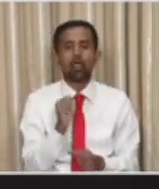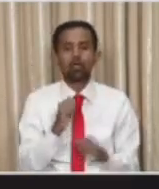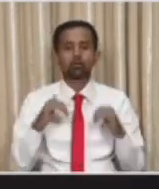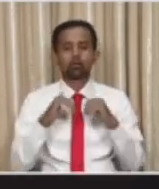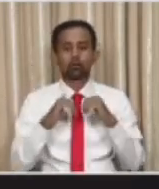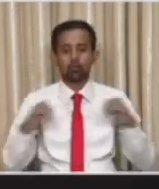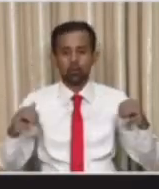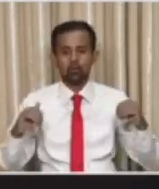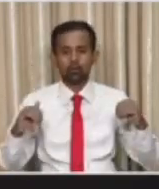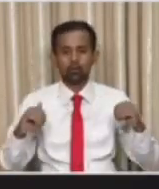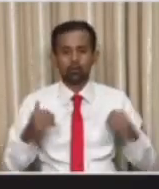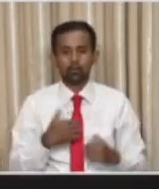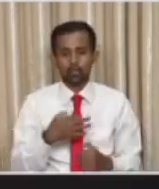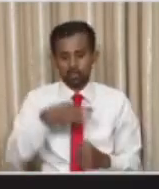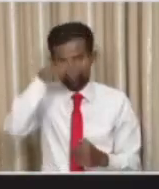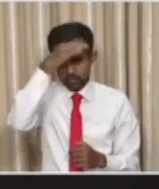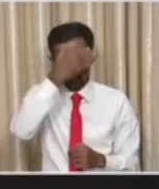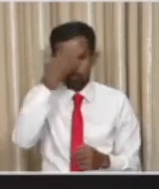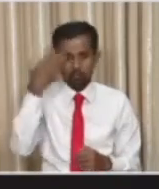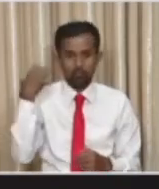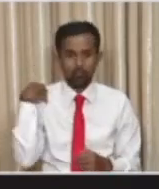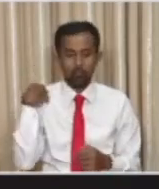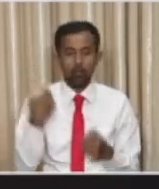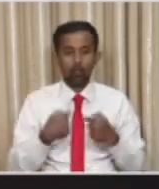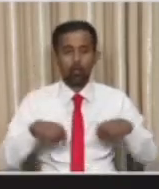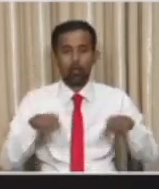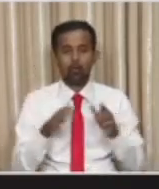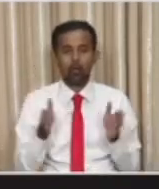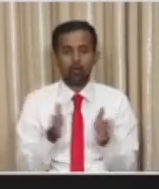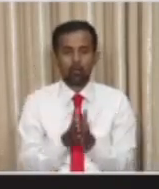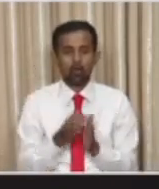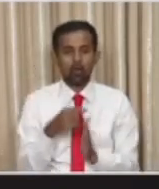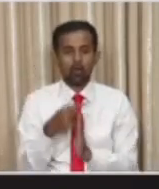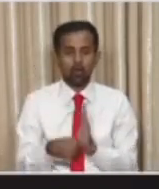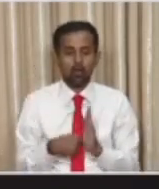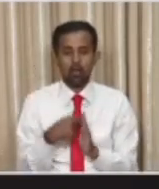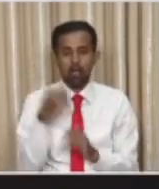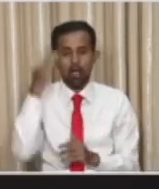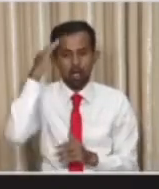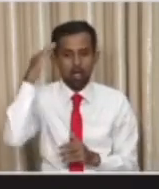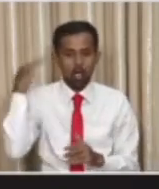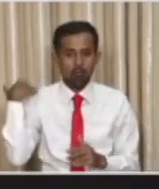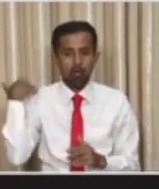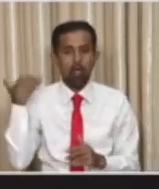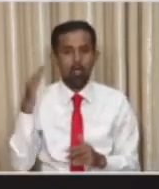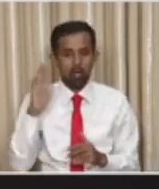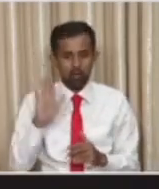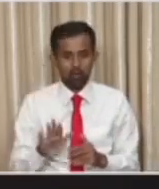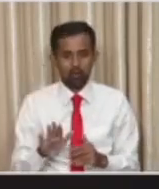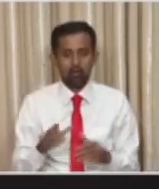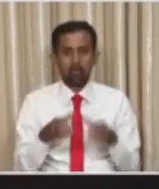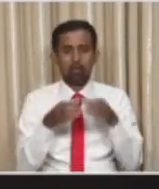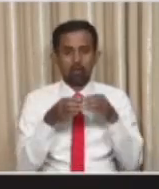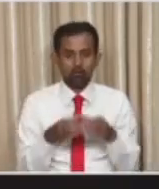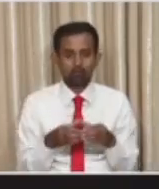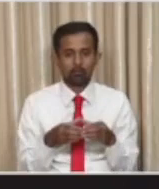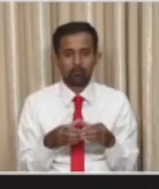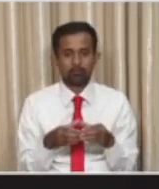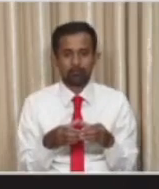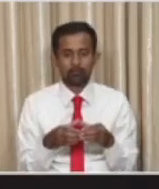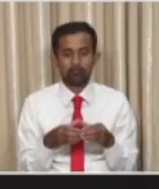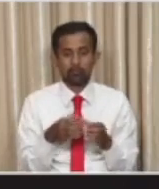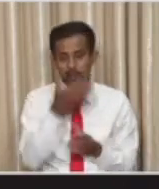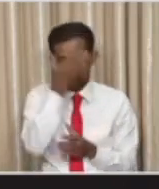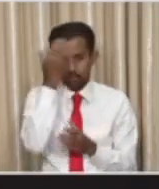බෙදෙන්නේ? අපි එක සිංහල ද්‍රවිඩ මුස්ලිම් එක ජාතියක ශ්‍රී ලාංකීය මාතාවකගේ කණ්ඩායමක්.